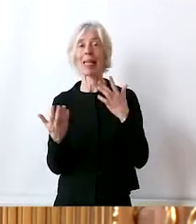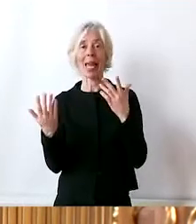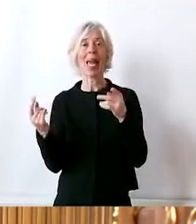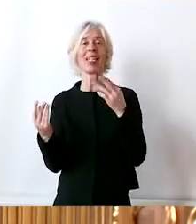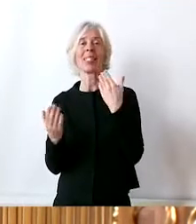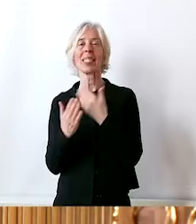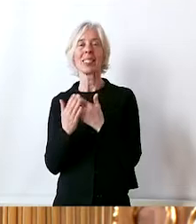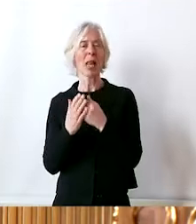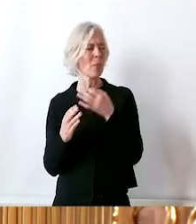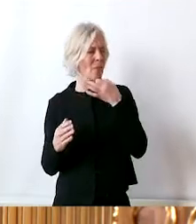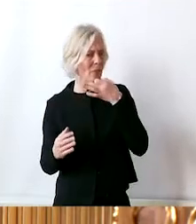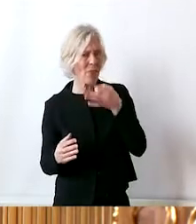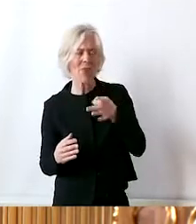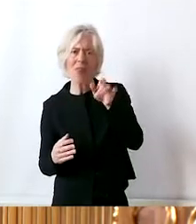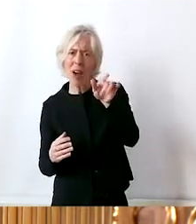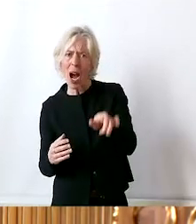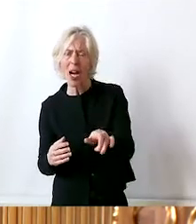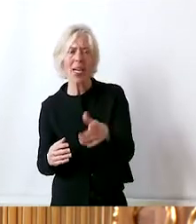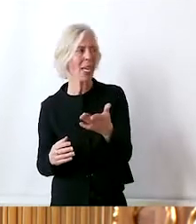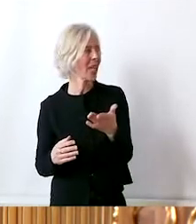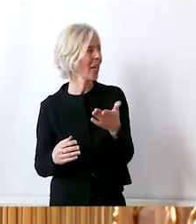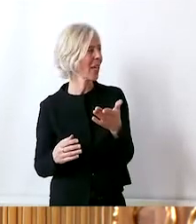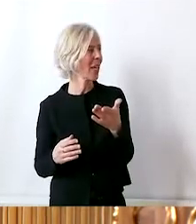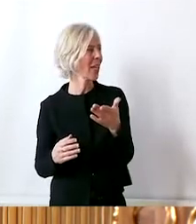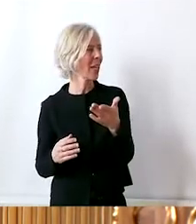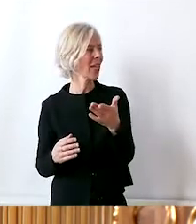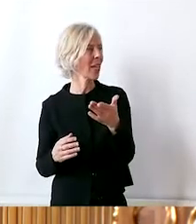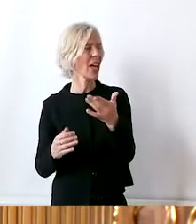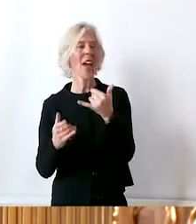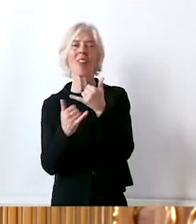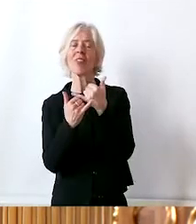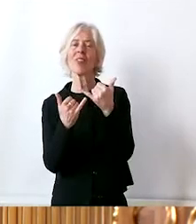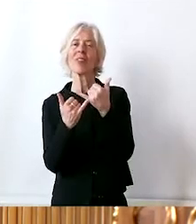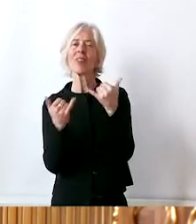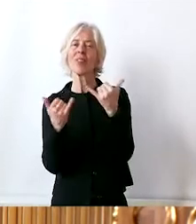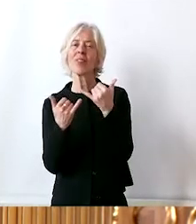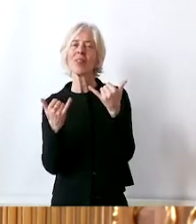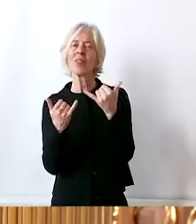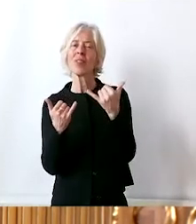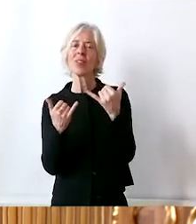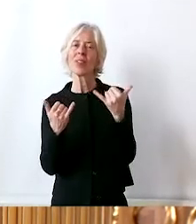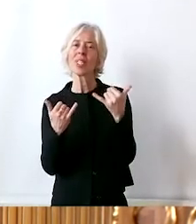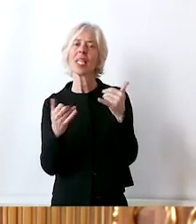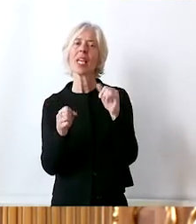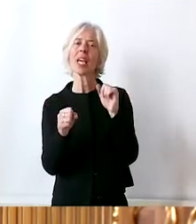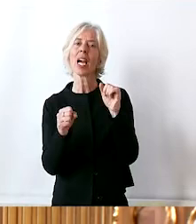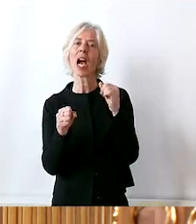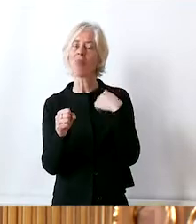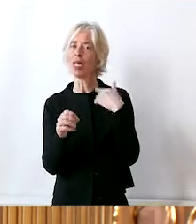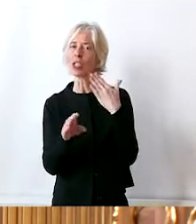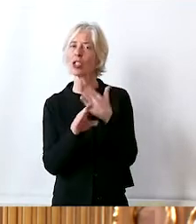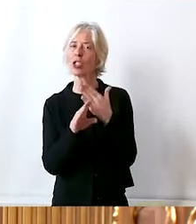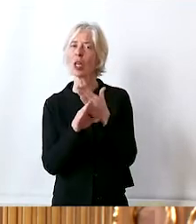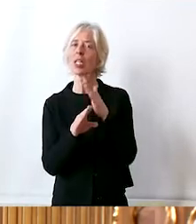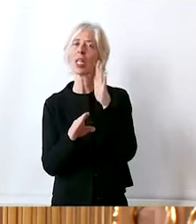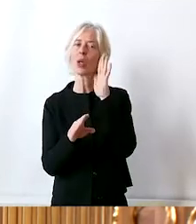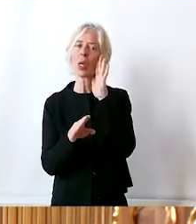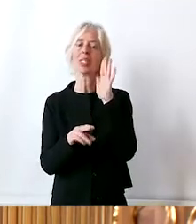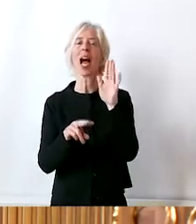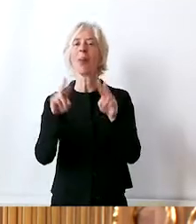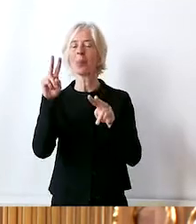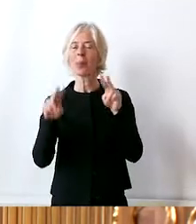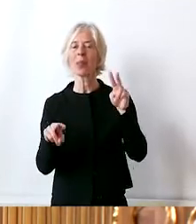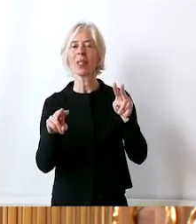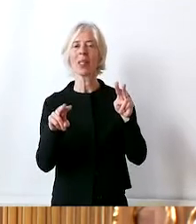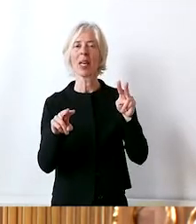hören viel über Lieferkettenunterbrechungen. Wir hören über gestörte Beziehungen in vielerlei Hinsicht.